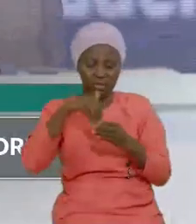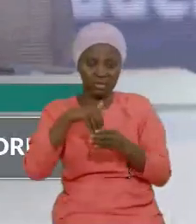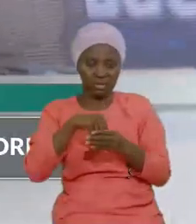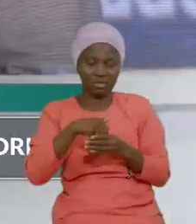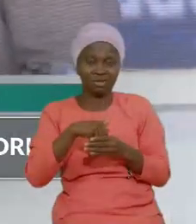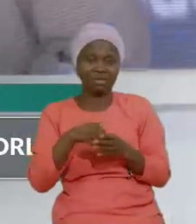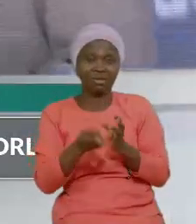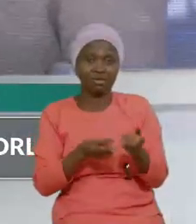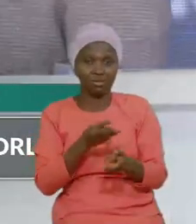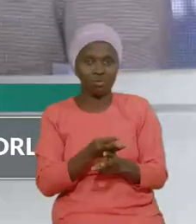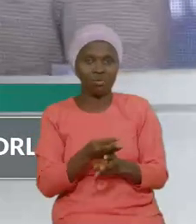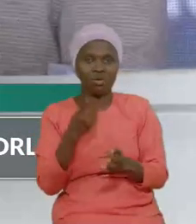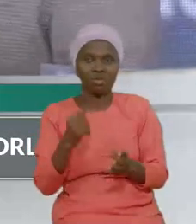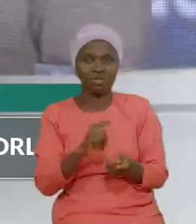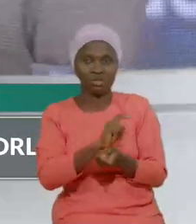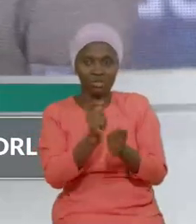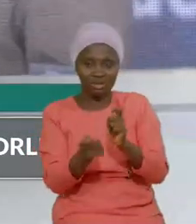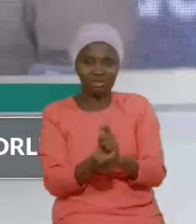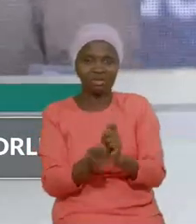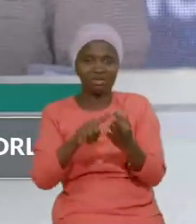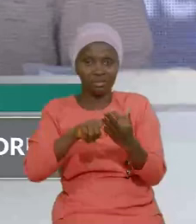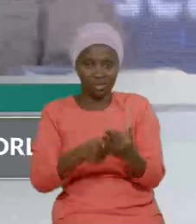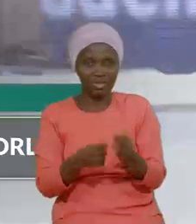Ça c'est ton monde intérieur.